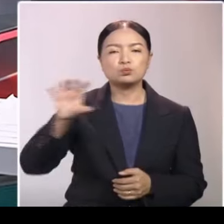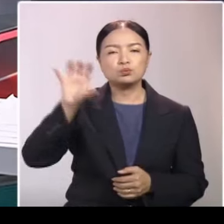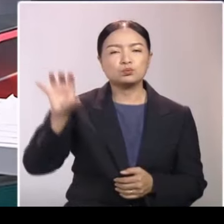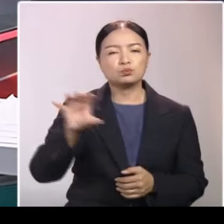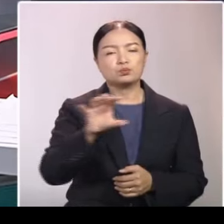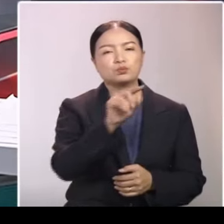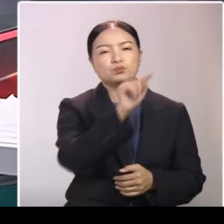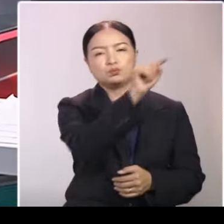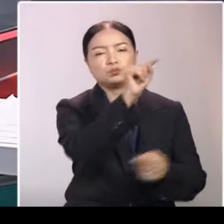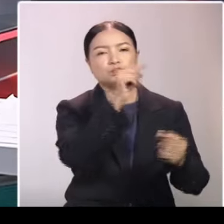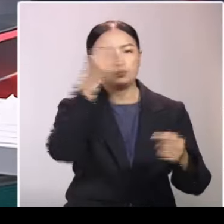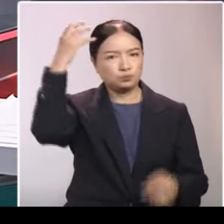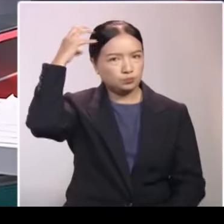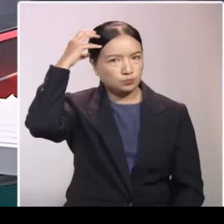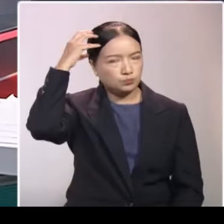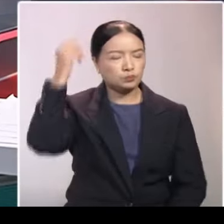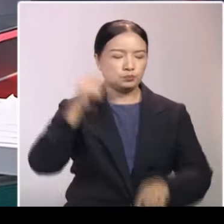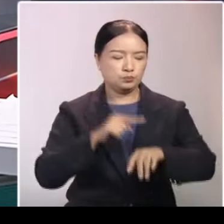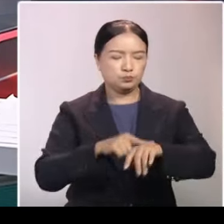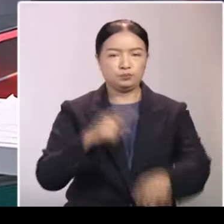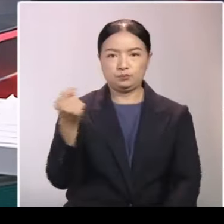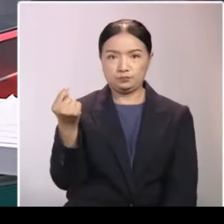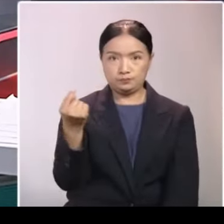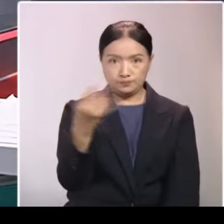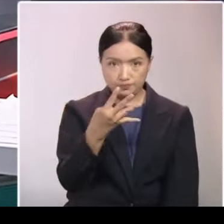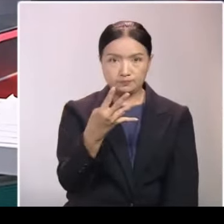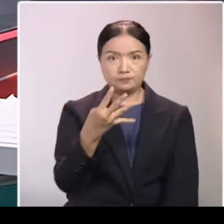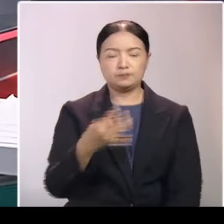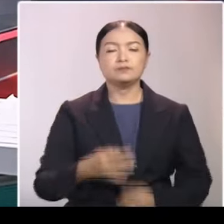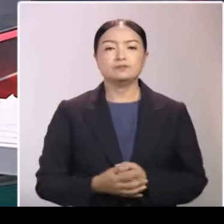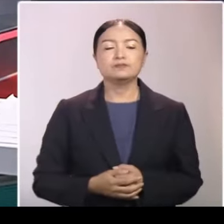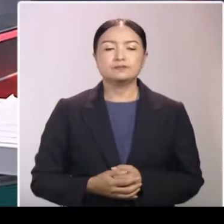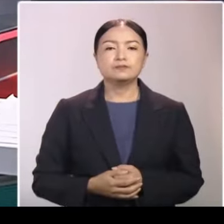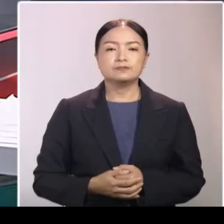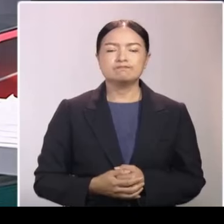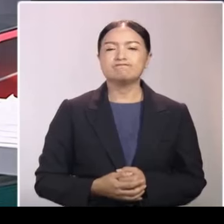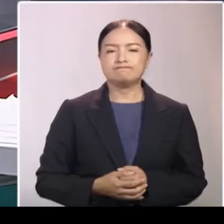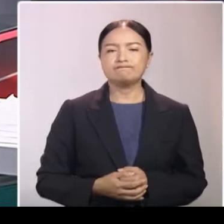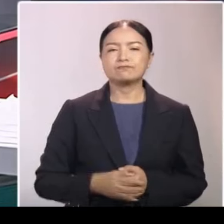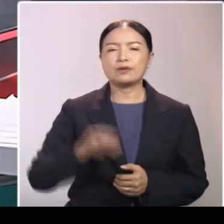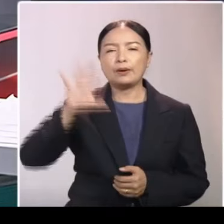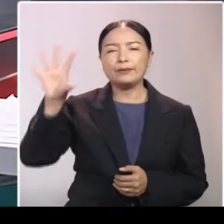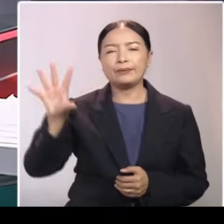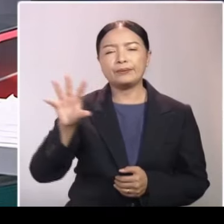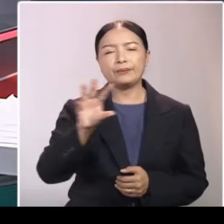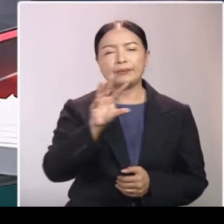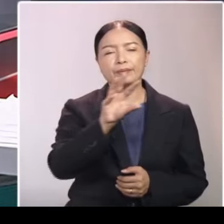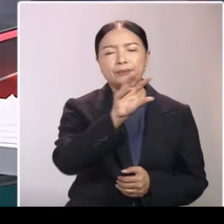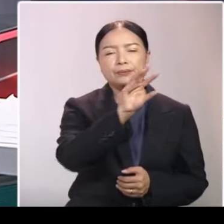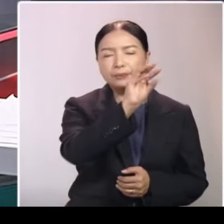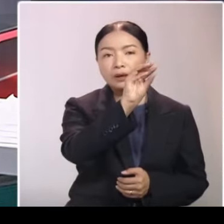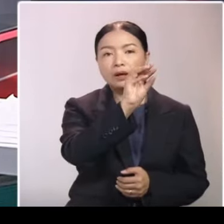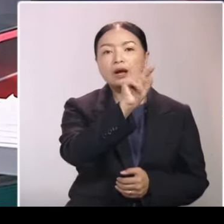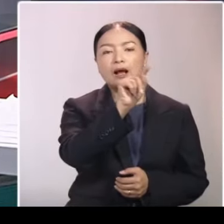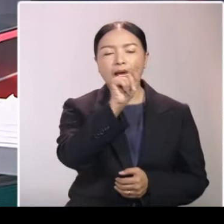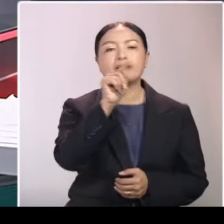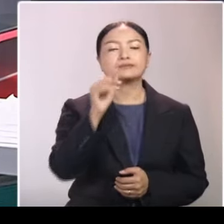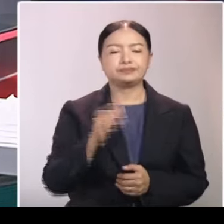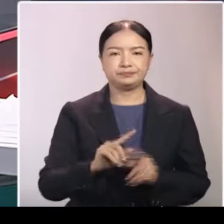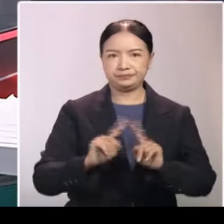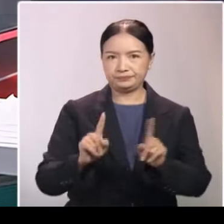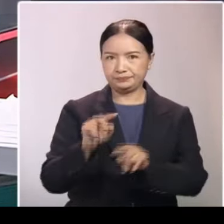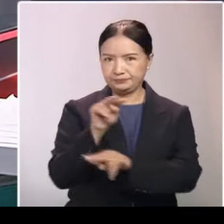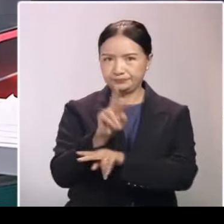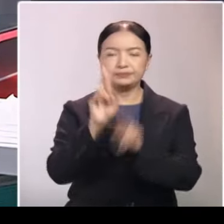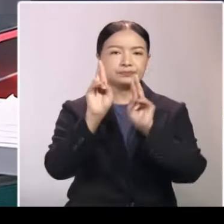สปปลาวเมื่อตอน 4:00นที่ผ่านมาแม้ว่าจะมีแนวโน้มอ่อนกำลังลงกว่าที่คาดการไว้แต่ยังต้องเฝ้าระวังครับเพราะว่า